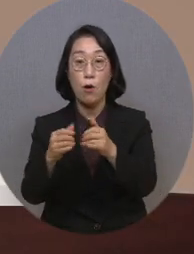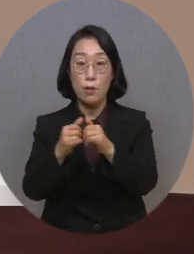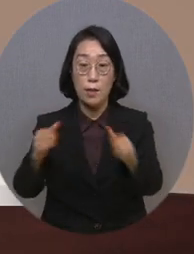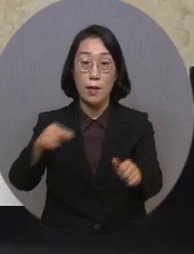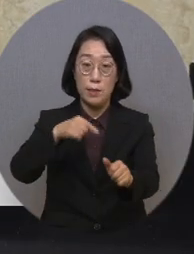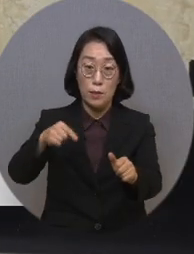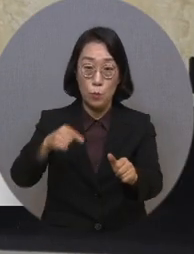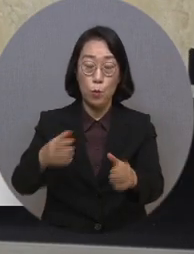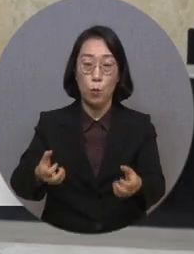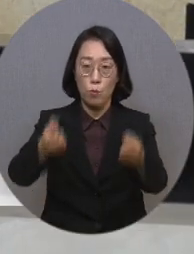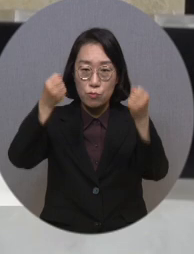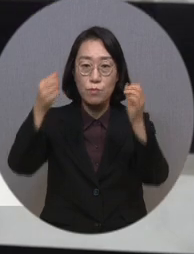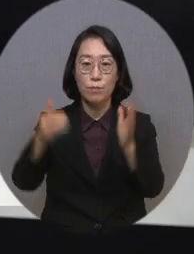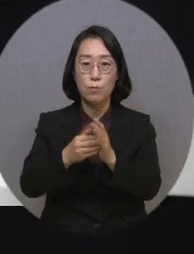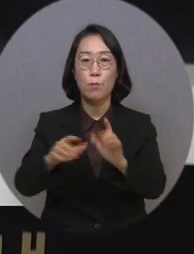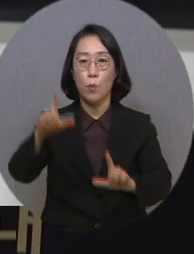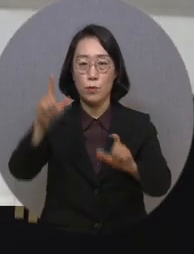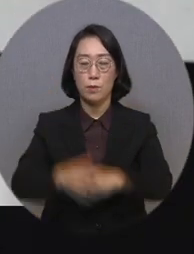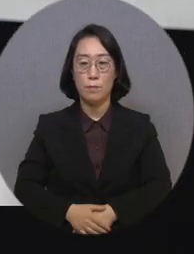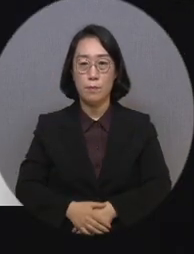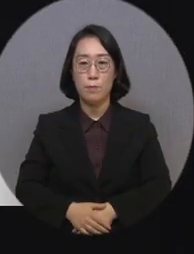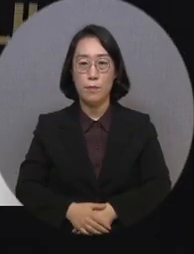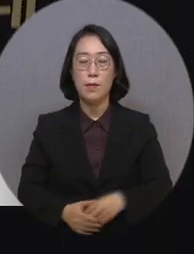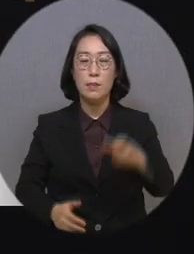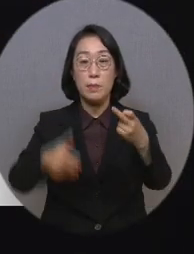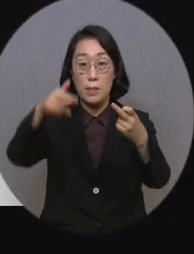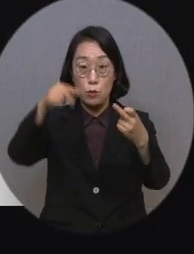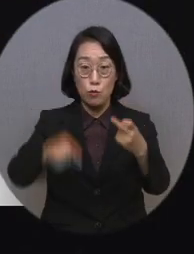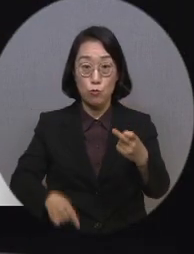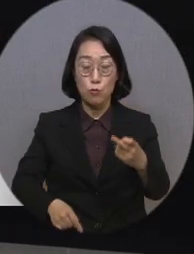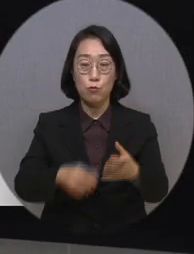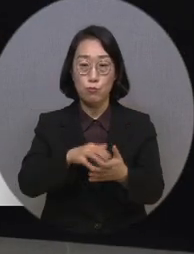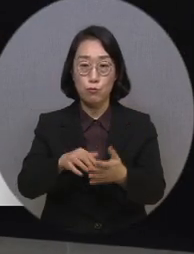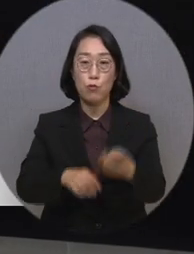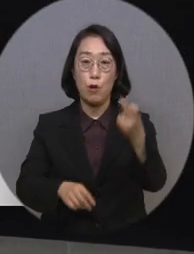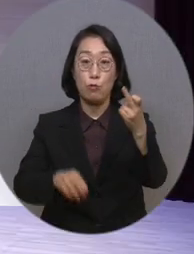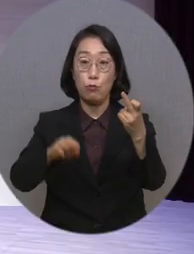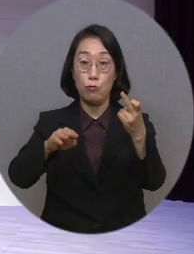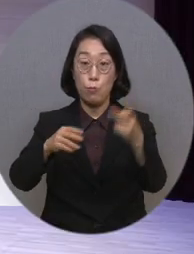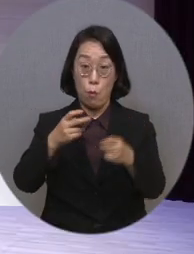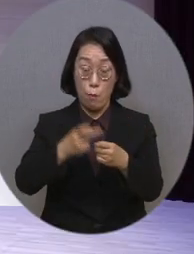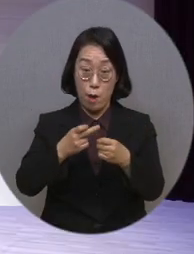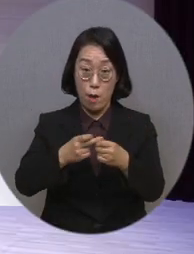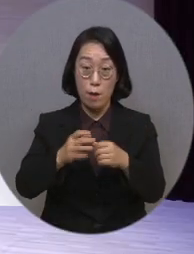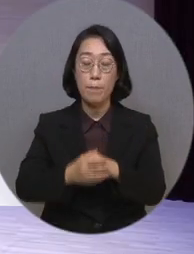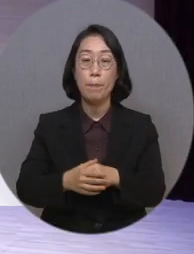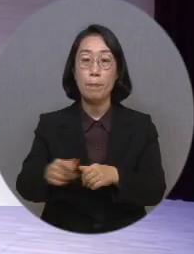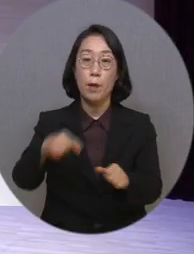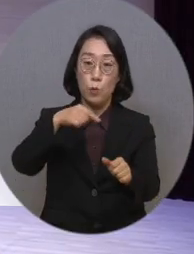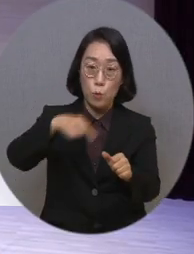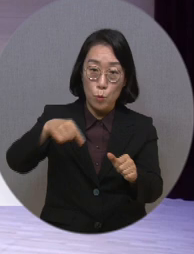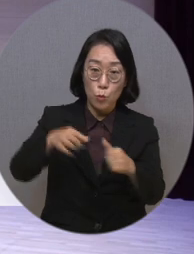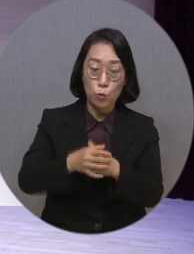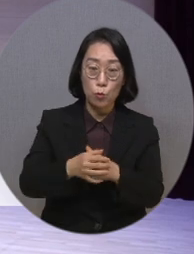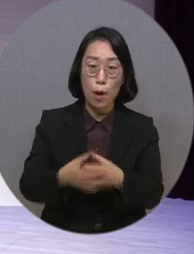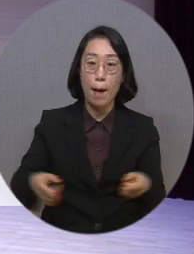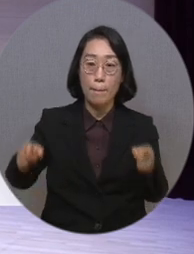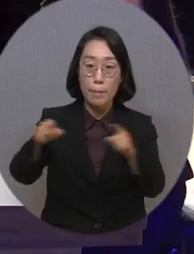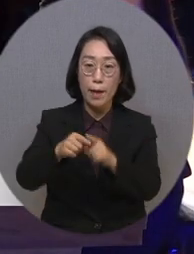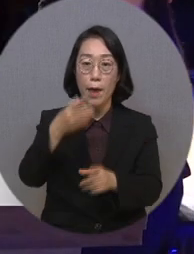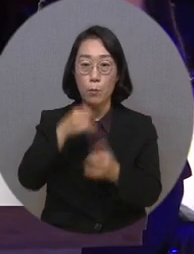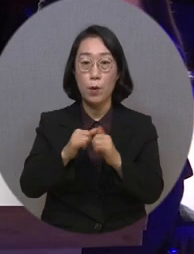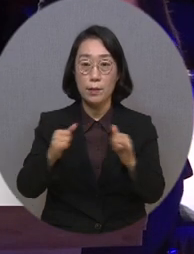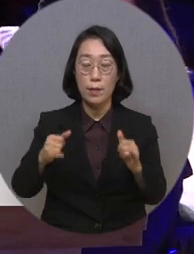진행했습니다. 지난 9월 29일부터 12주 총 12강의로 구성된 교육은 사단법인 더불어 행복한 사람들이